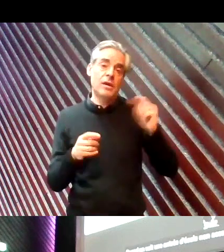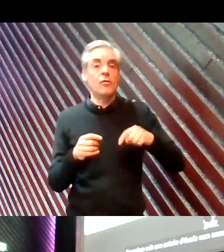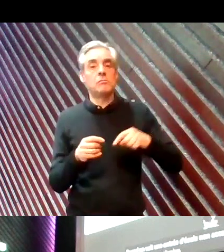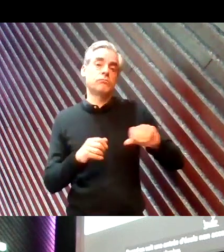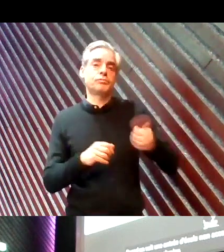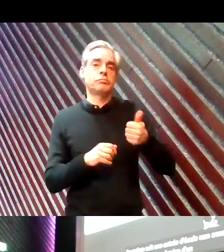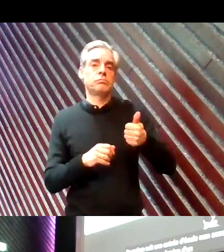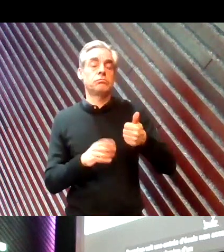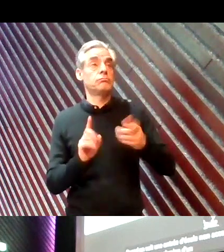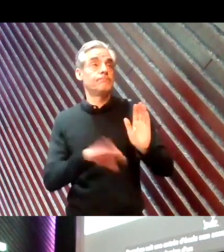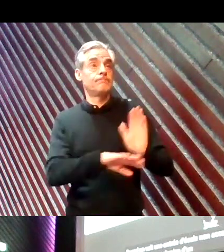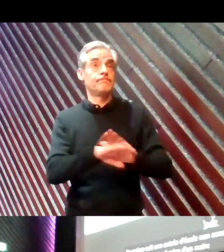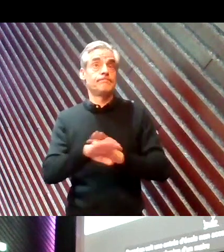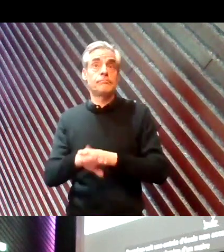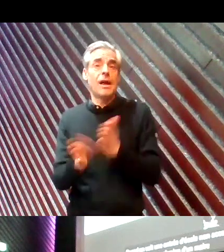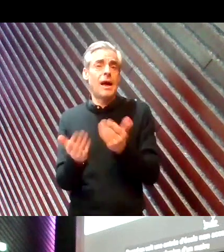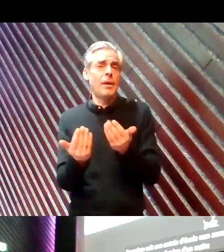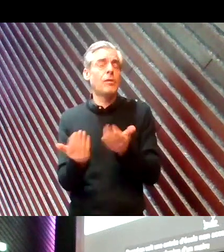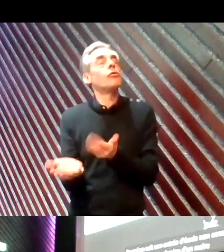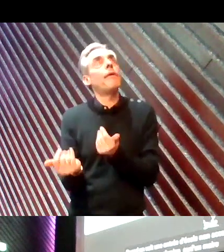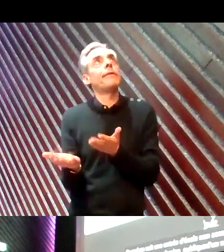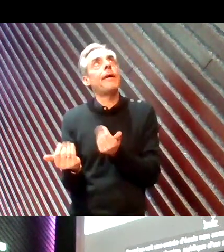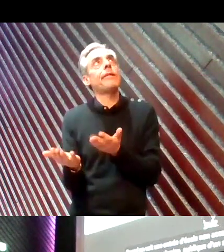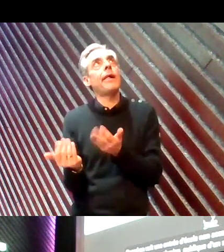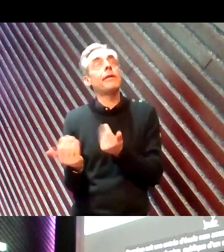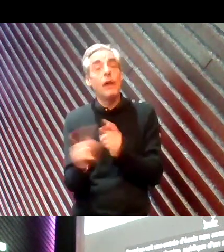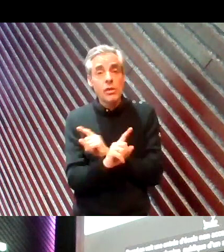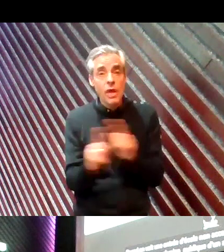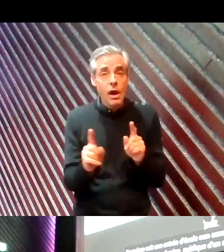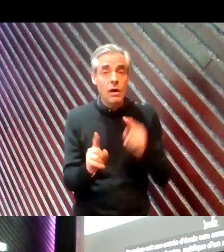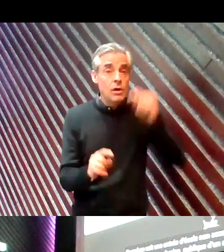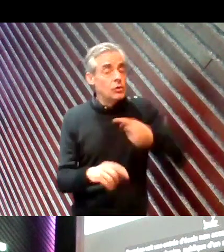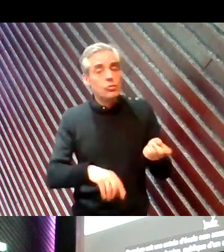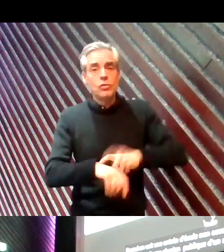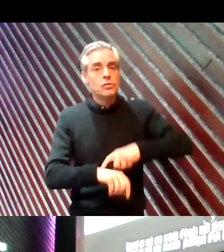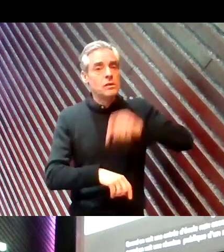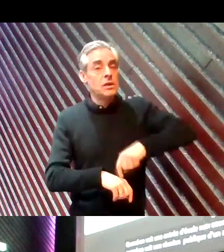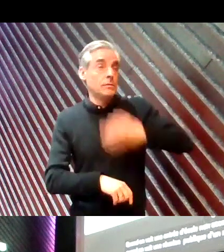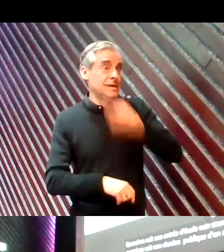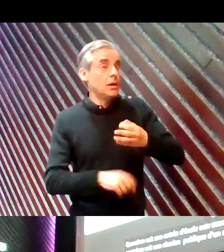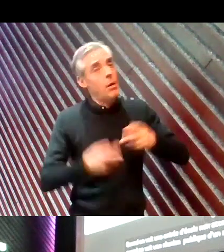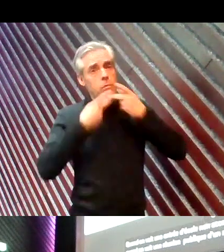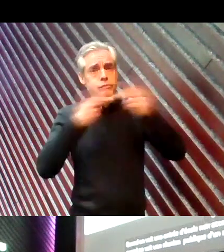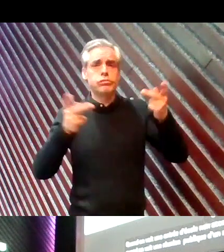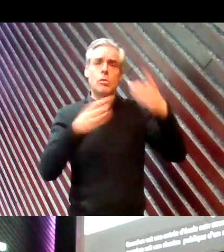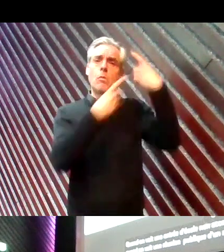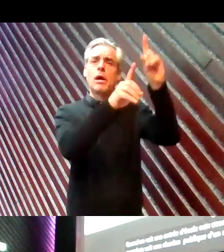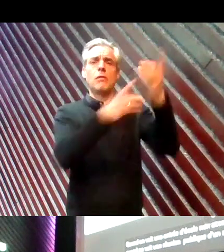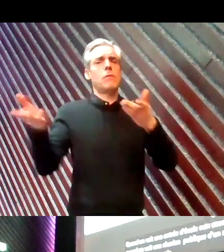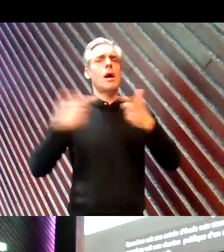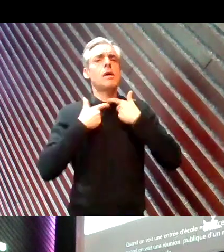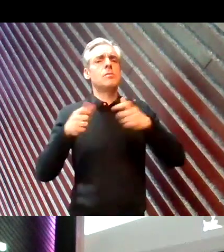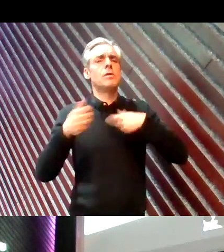On va prendre les choses à faire. Tant d'attendre d'assister à une situation d'étudiant et de la prévenir, donc de dénoncer peut-être une